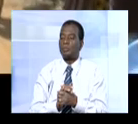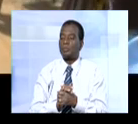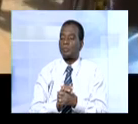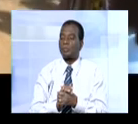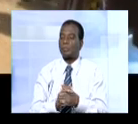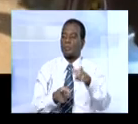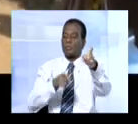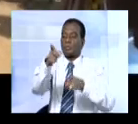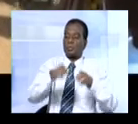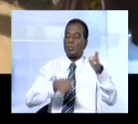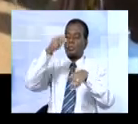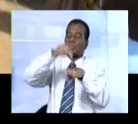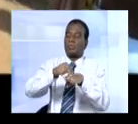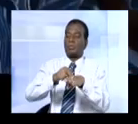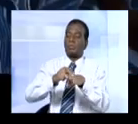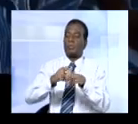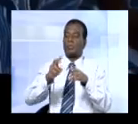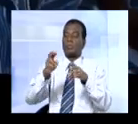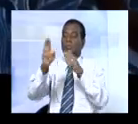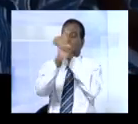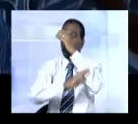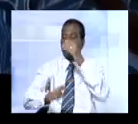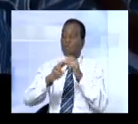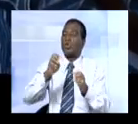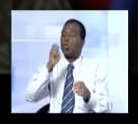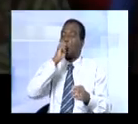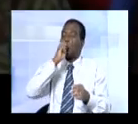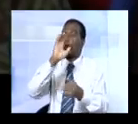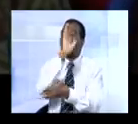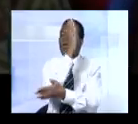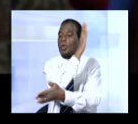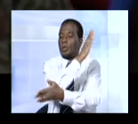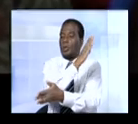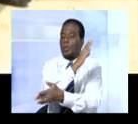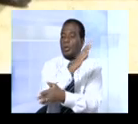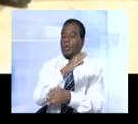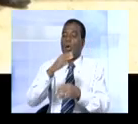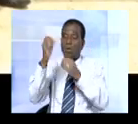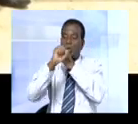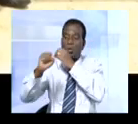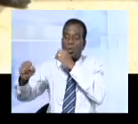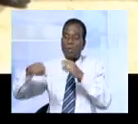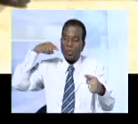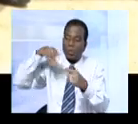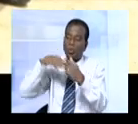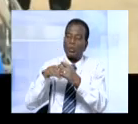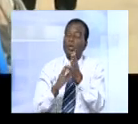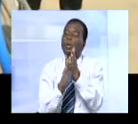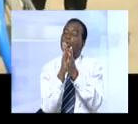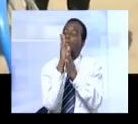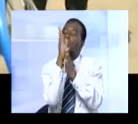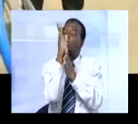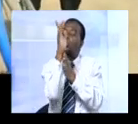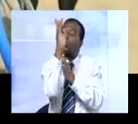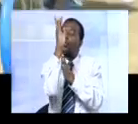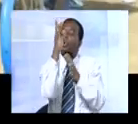La Direction régionale des eaux et forêts de Bouaké en campagne de lutte contre les feux de brousse. Elle a donc installé 3 comités